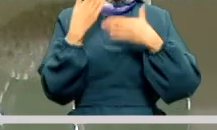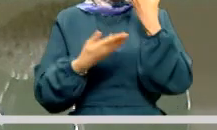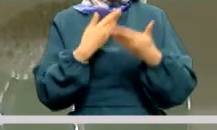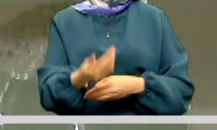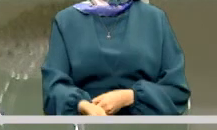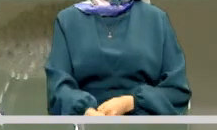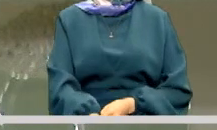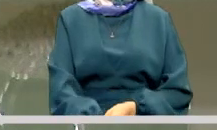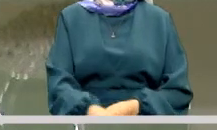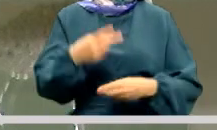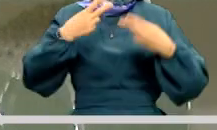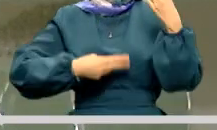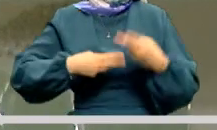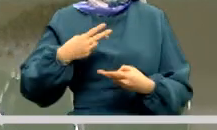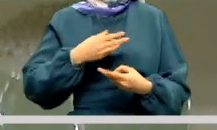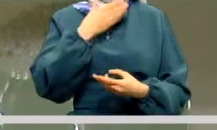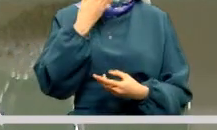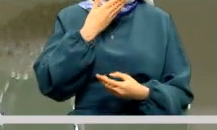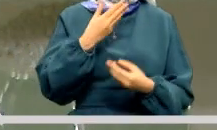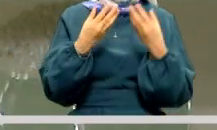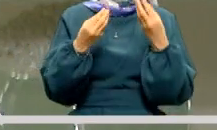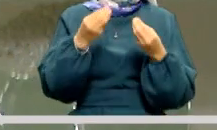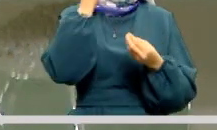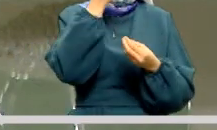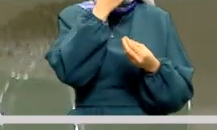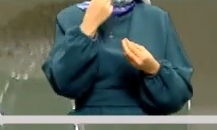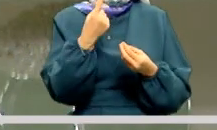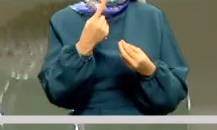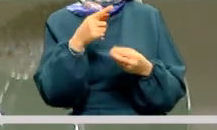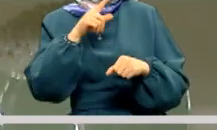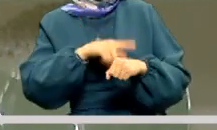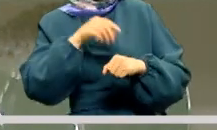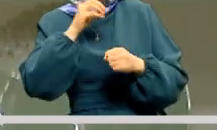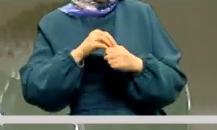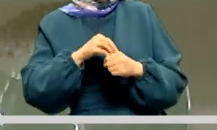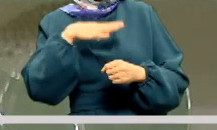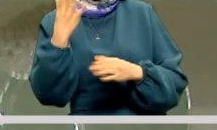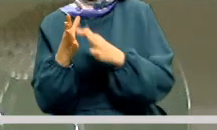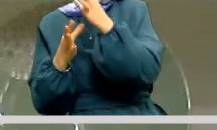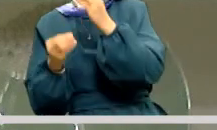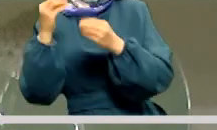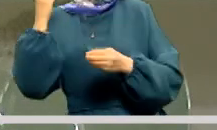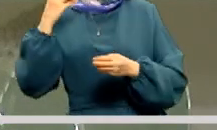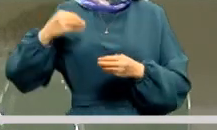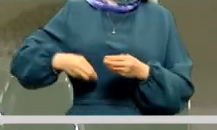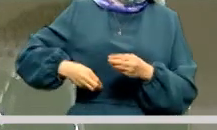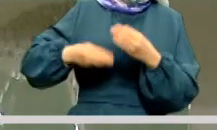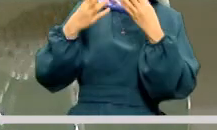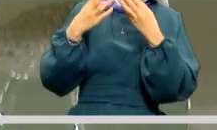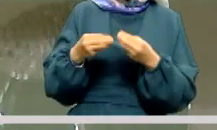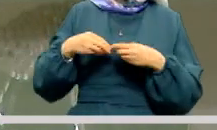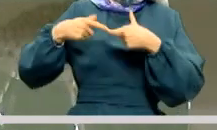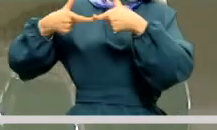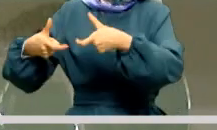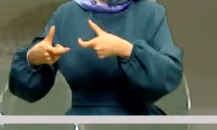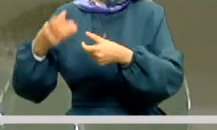bir noktayı söyleyeyim bazen Mesela Hocam çok basit anlarda bile başkalarını suçladığınızı çok rahat fark edebiliyorsunuz Örneğin